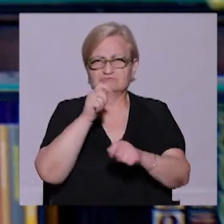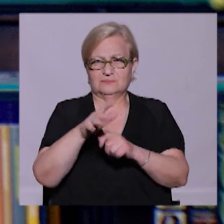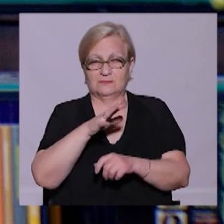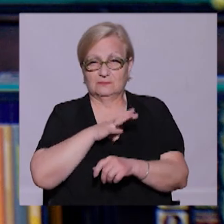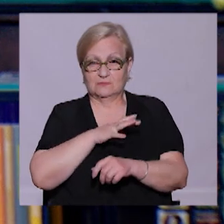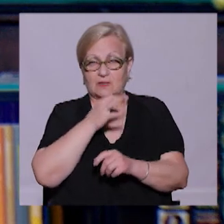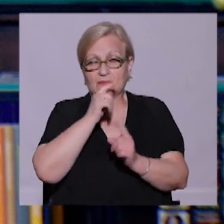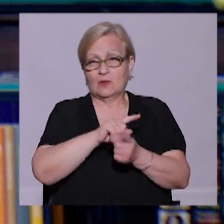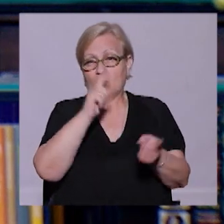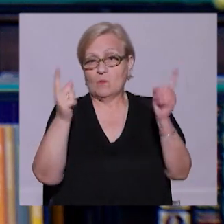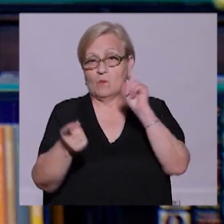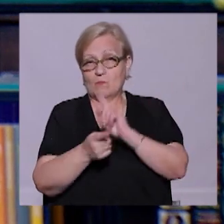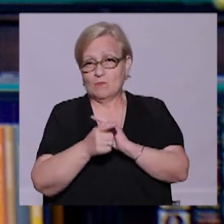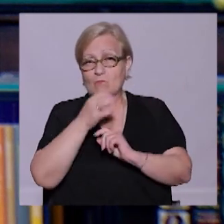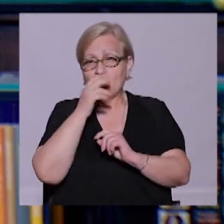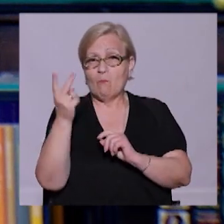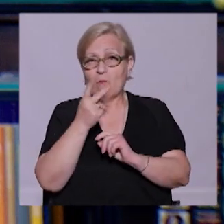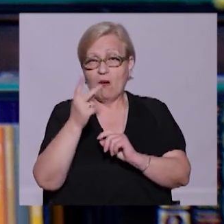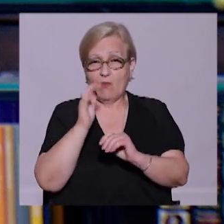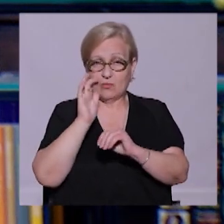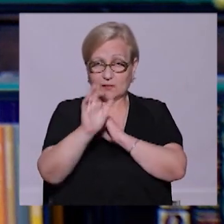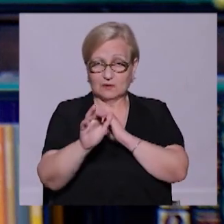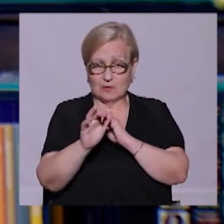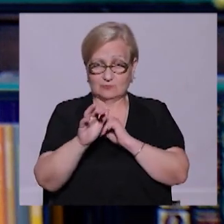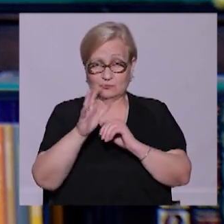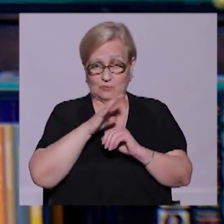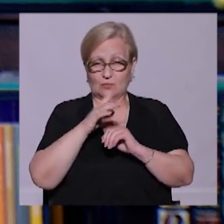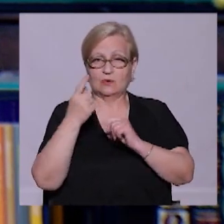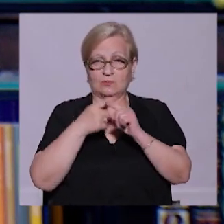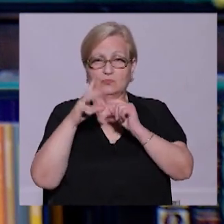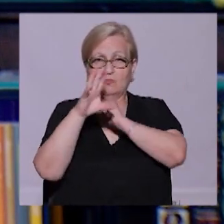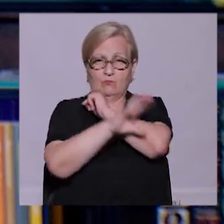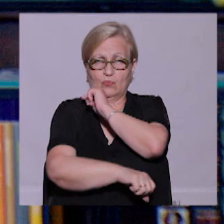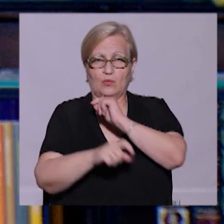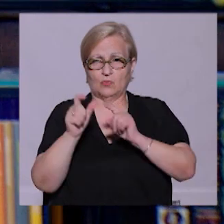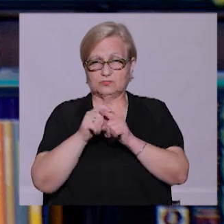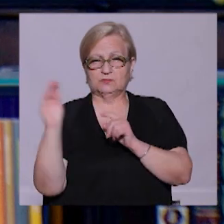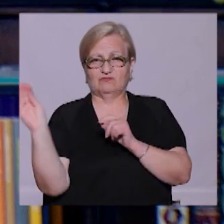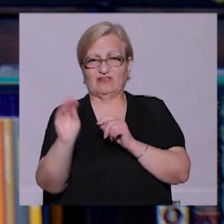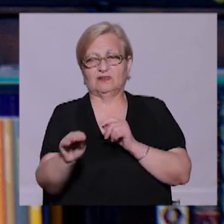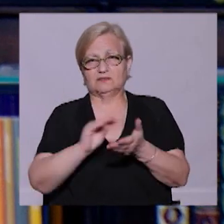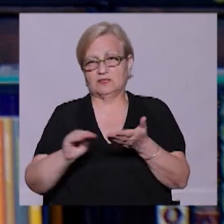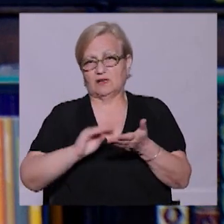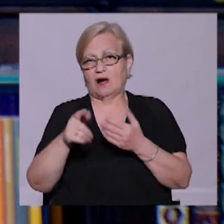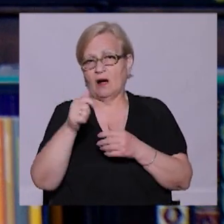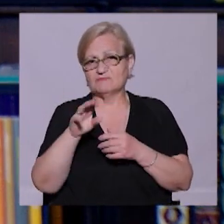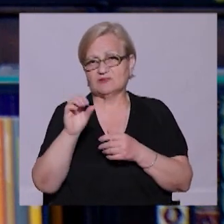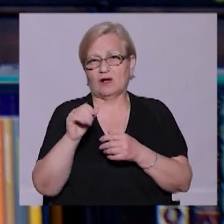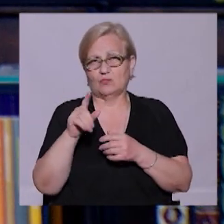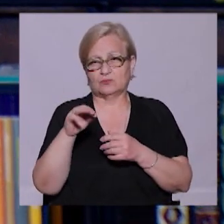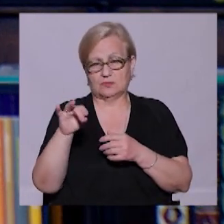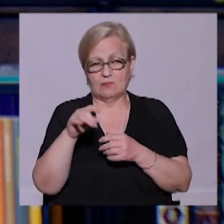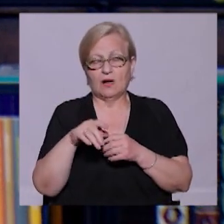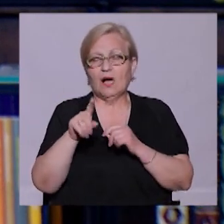მეორე გამოცემის ეგრეთ წოდებული ბოლო სიტყვაობა. რა არის მნიშვნელოვანი ჩვენთვის პროლოგში? ძალიან